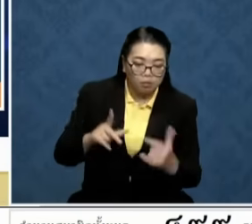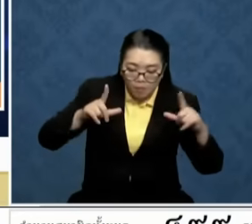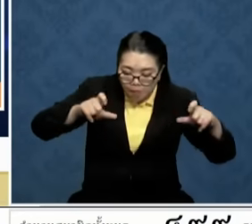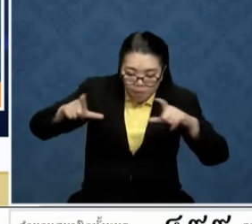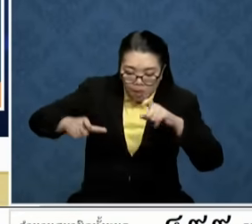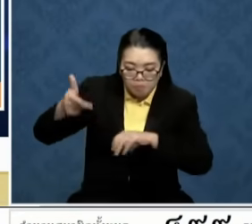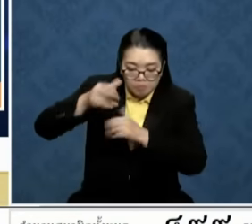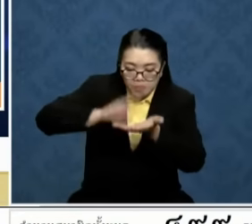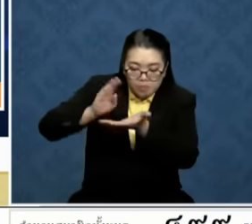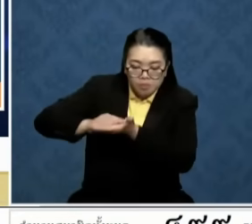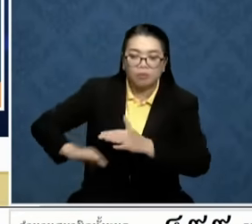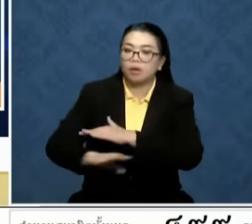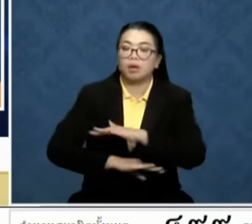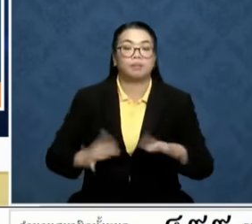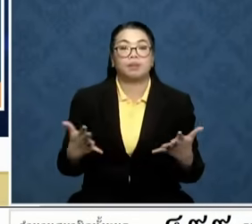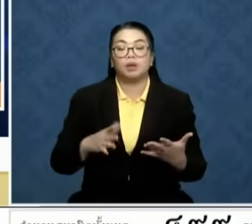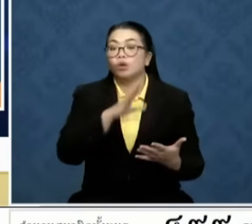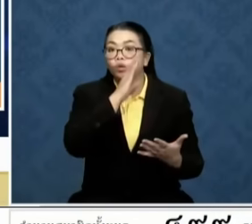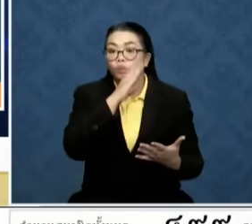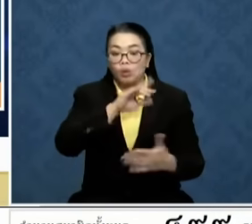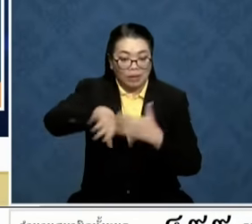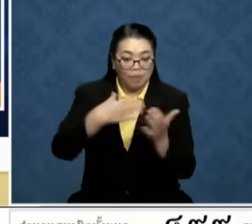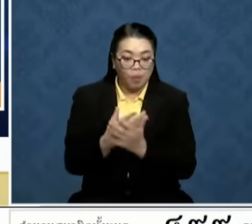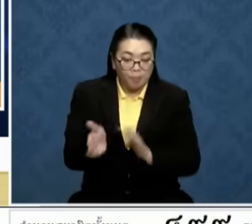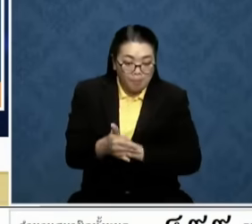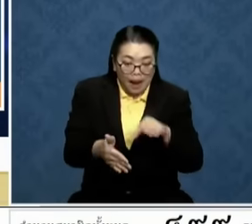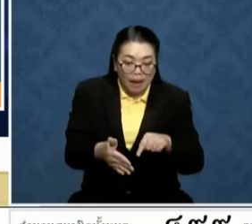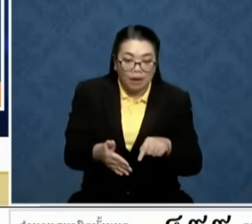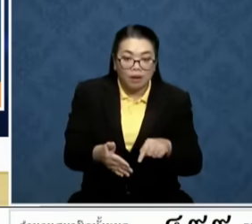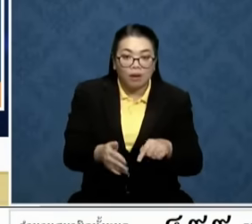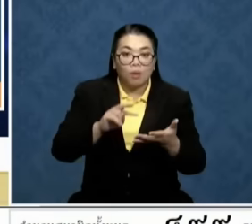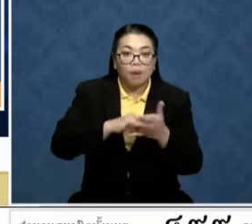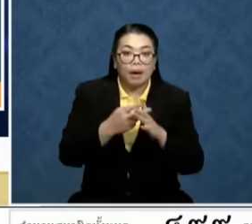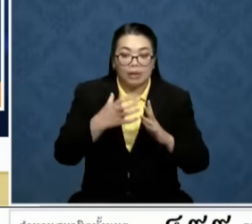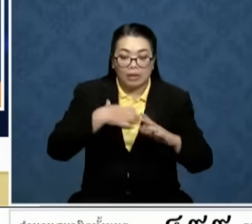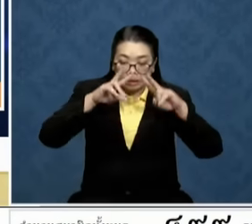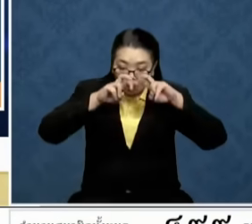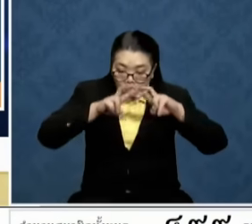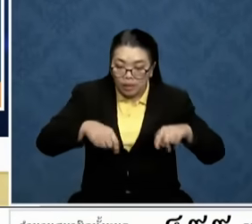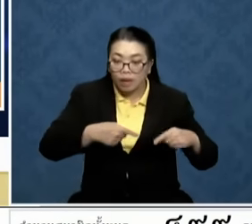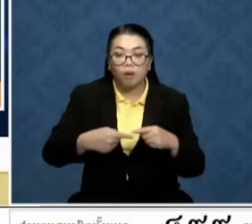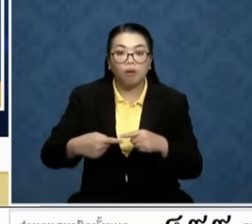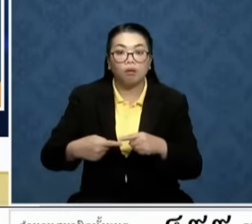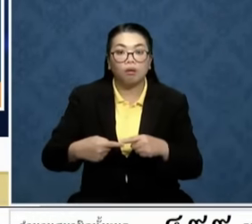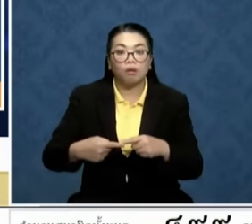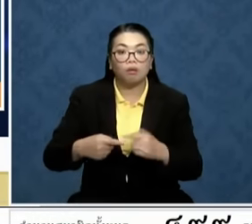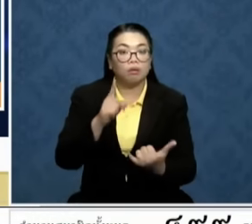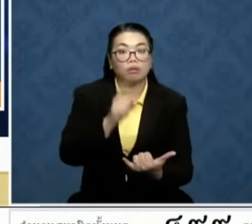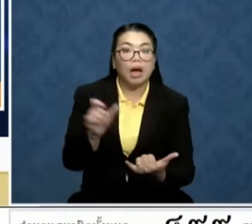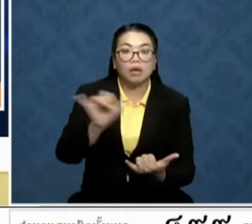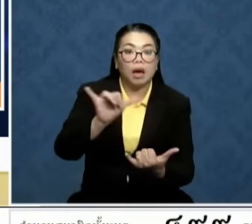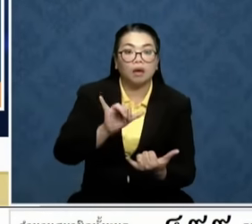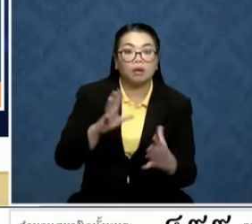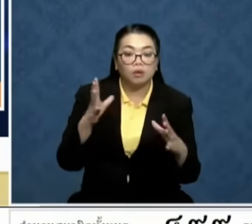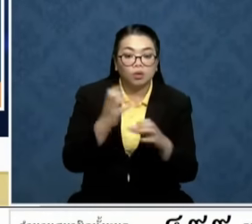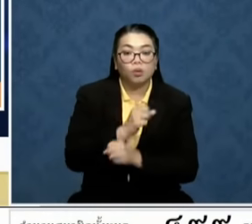เปล่าถ้าอนุมานว่าไม่ได้ทำลายแปลว่าประสงค์จะศึกษาต่อหรือเปล่าสรุปการทดลองนี้